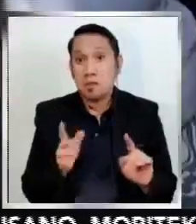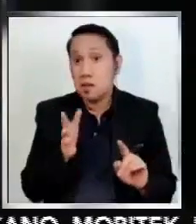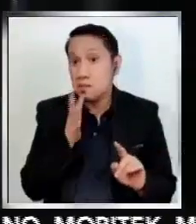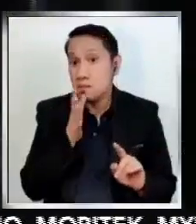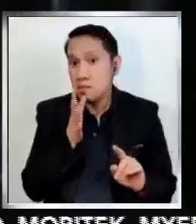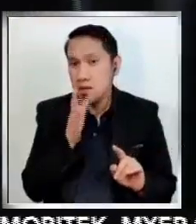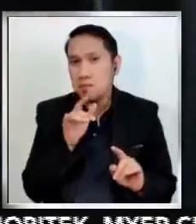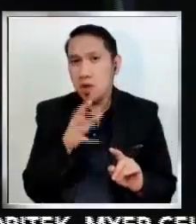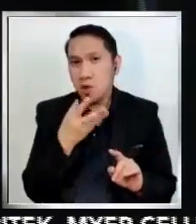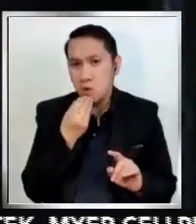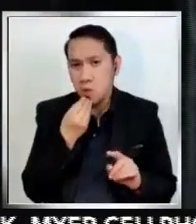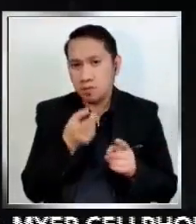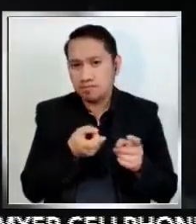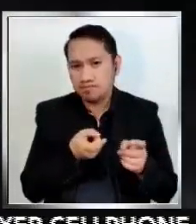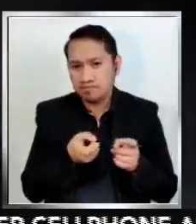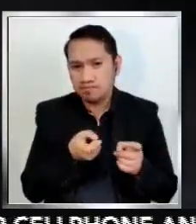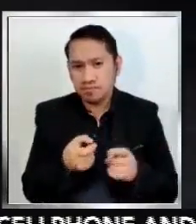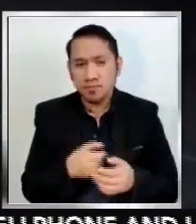ito.